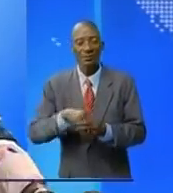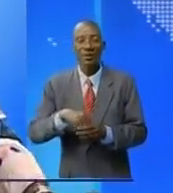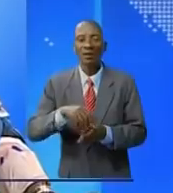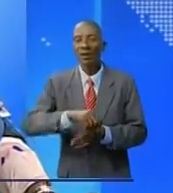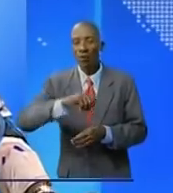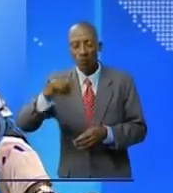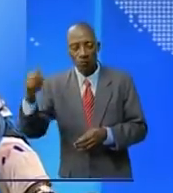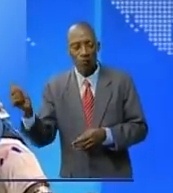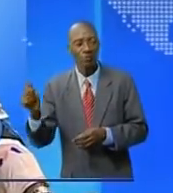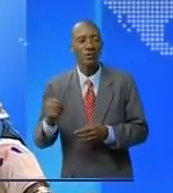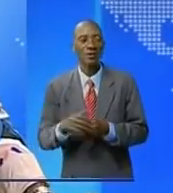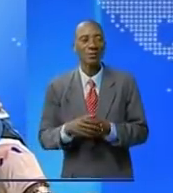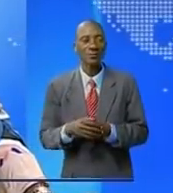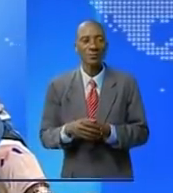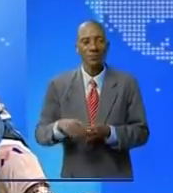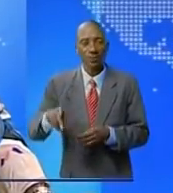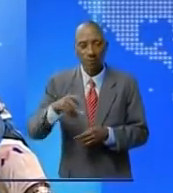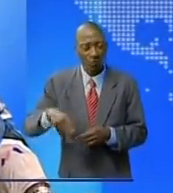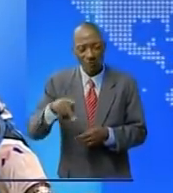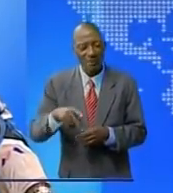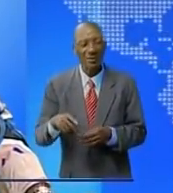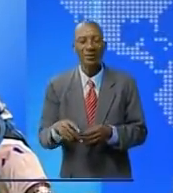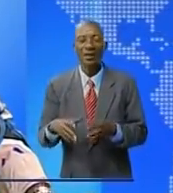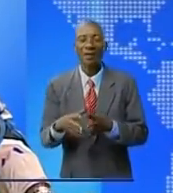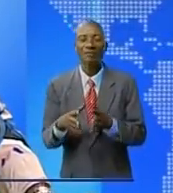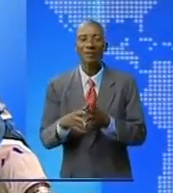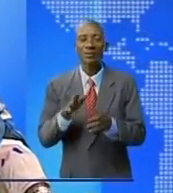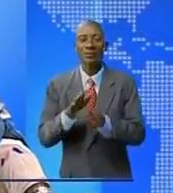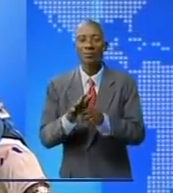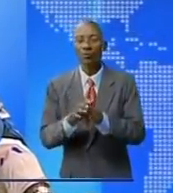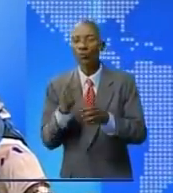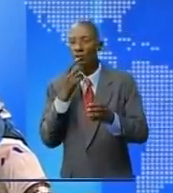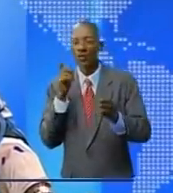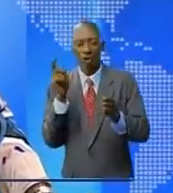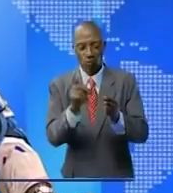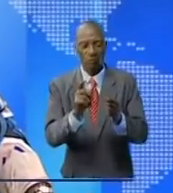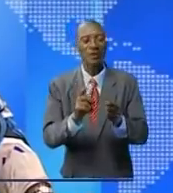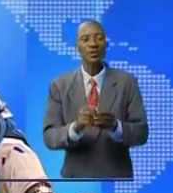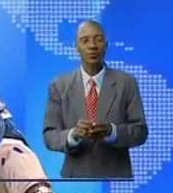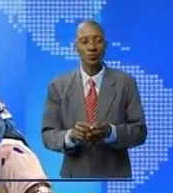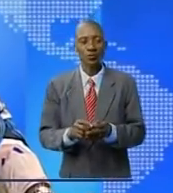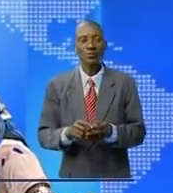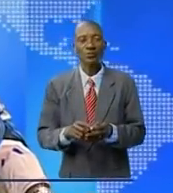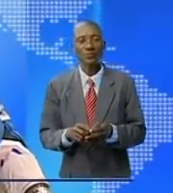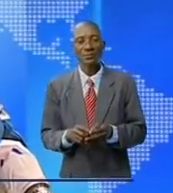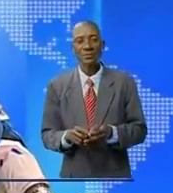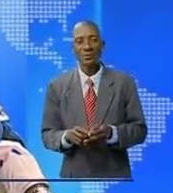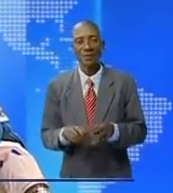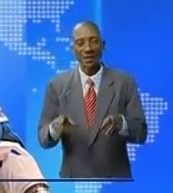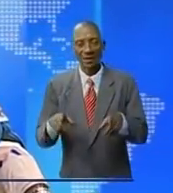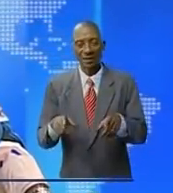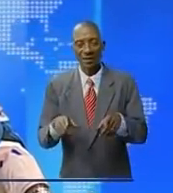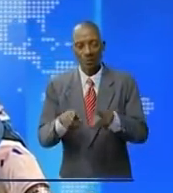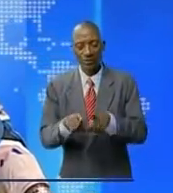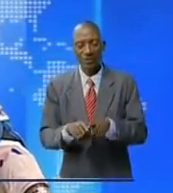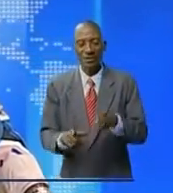sommaire. Une des recommandations de la table ronde intitulée Madini na Amani, c'est le vice-gouverneur de la province du Sud-Kivu qui a